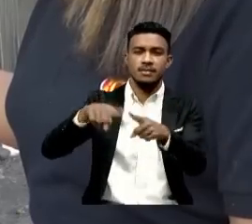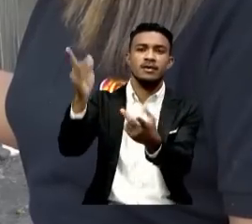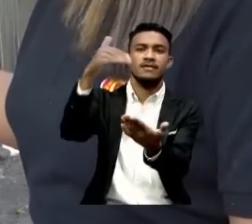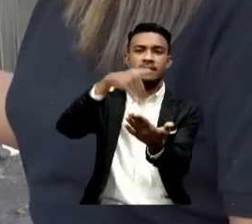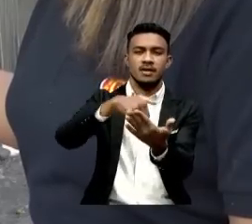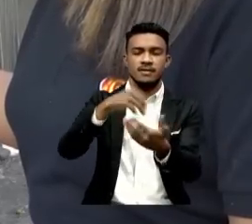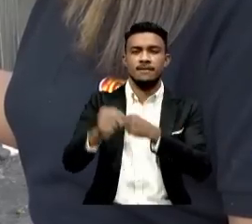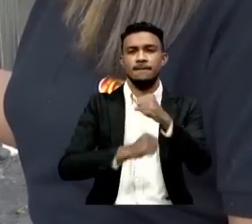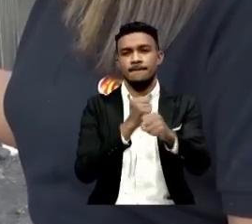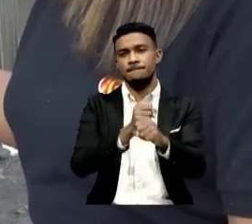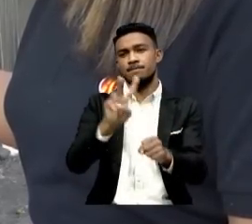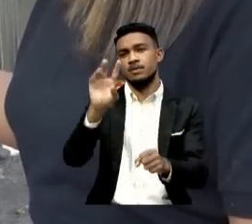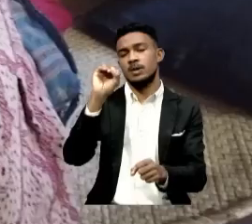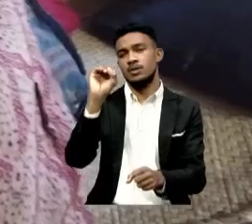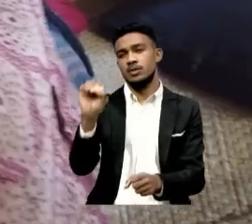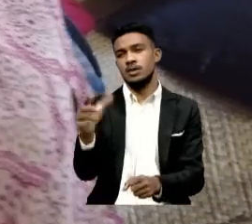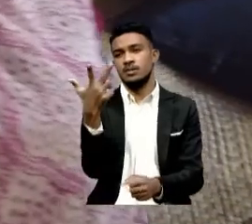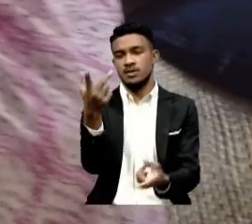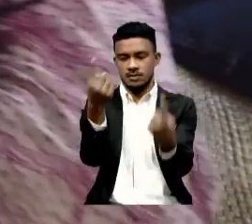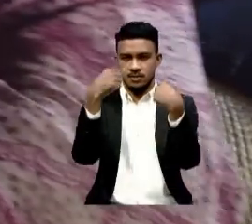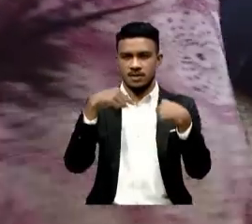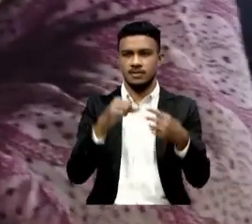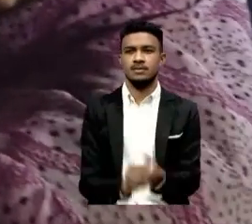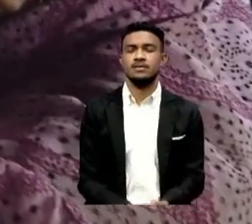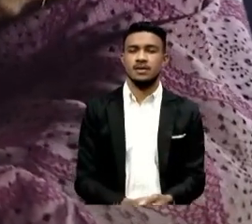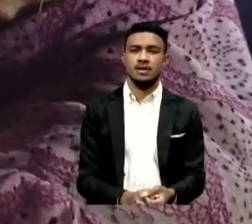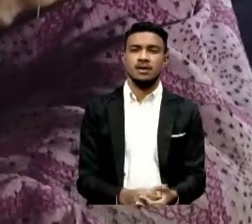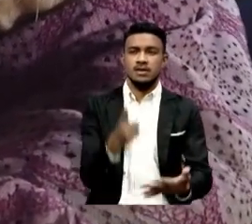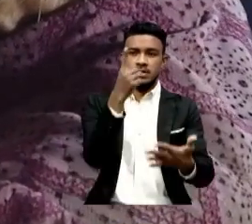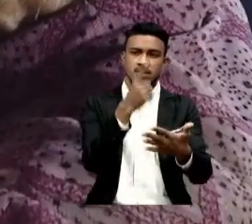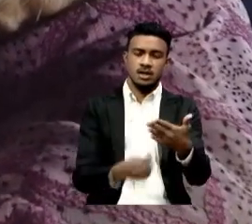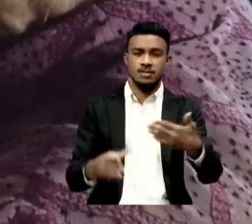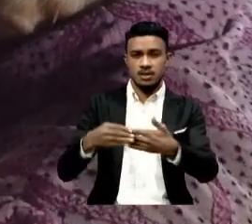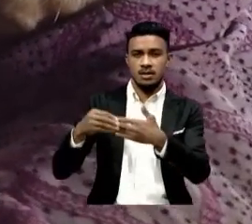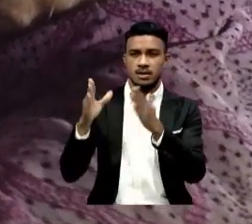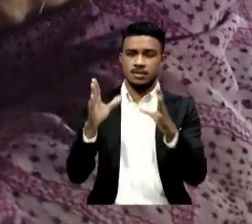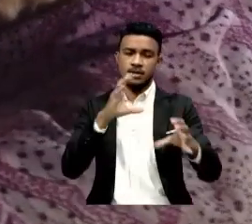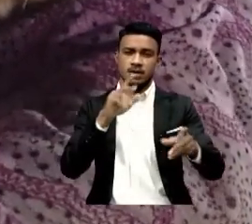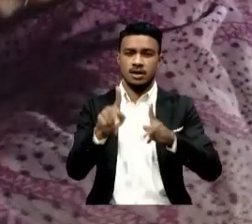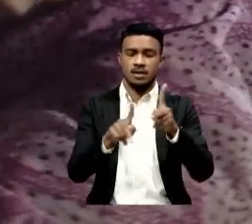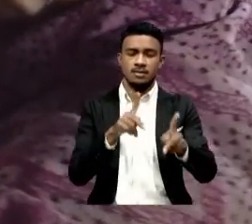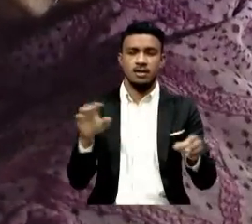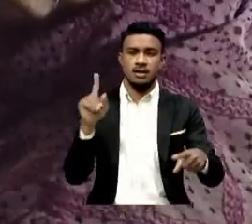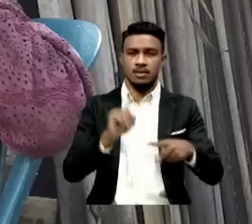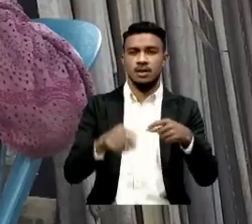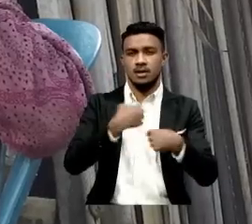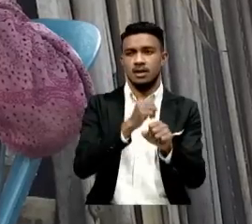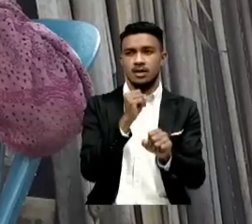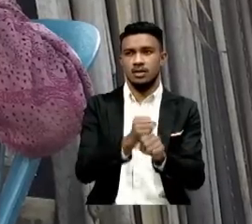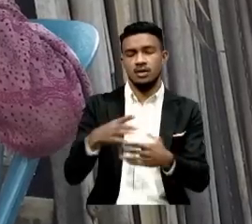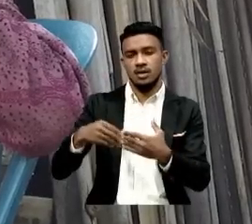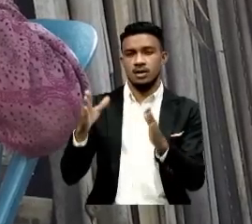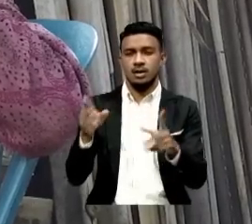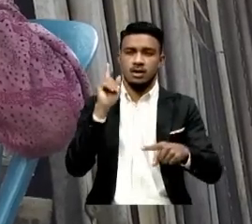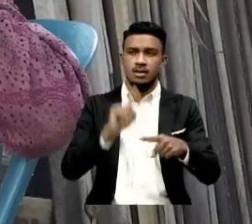iha 2013 ini pila fali mai. Saida mak leader komunitario labele halo leader komunitario labele lori